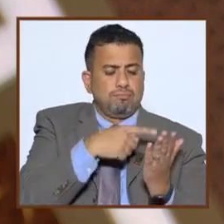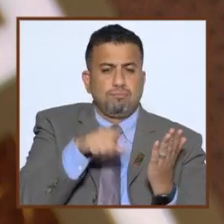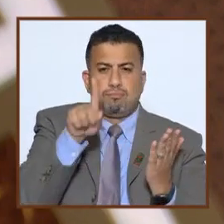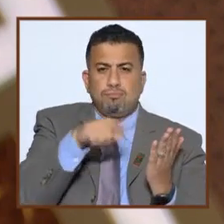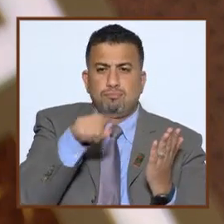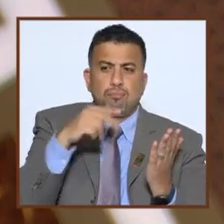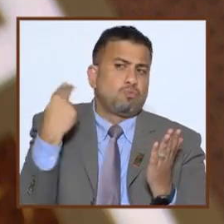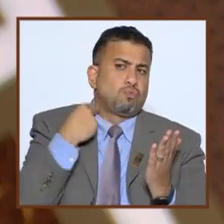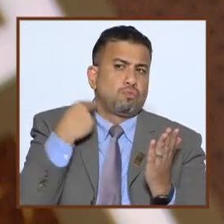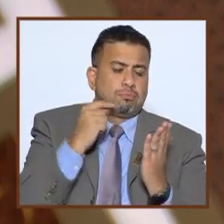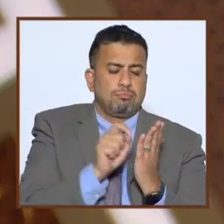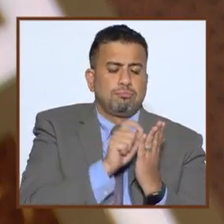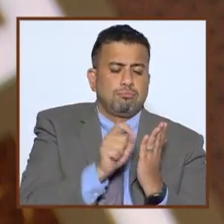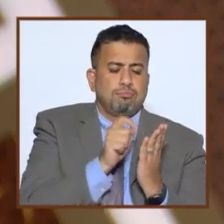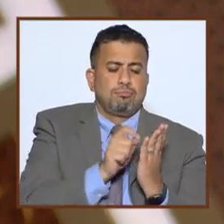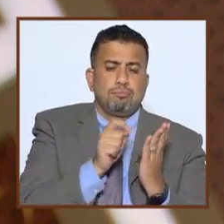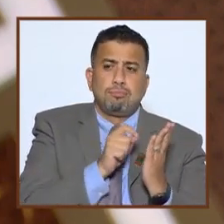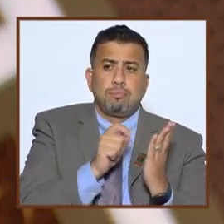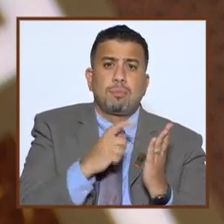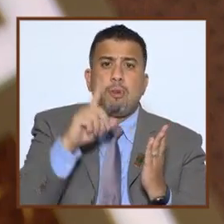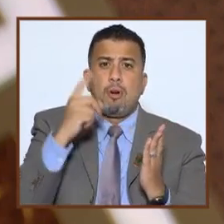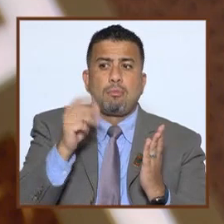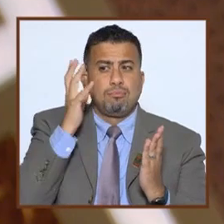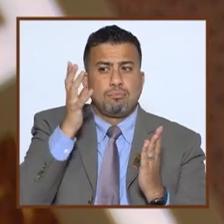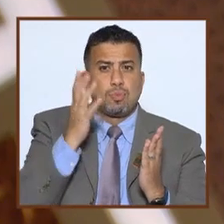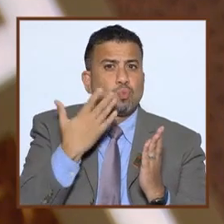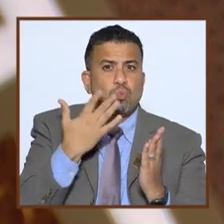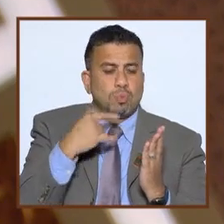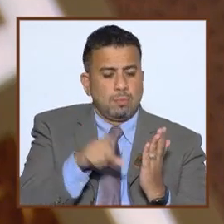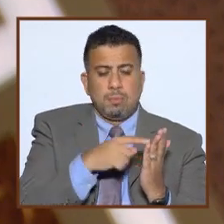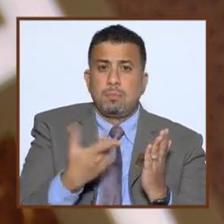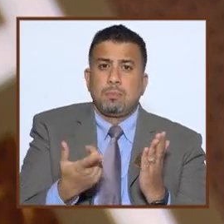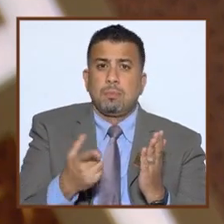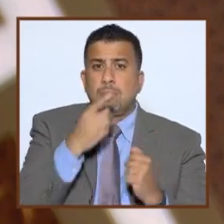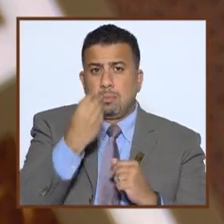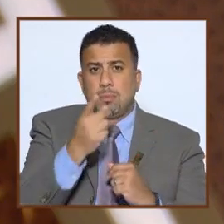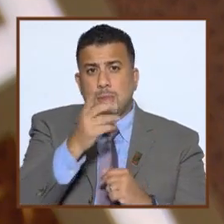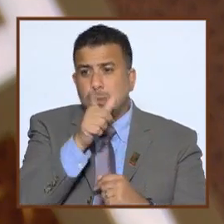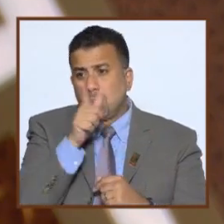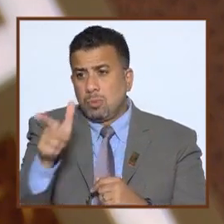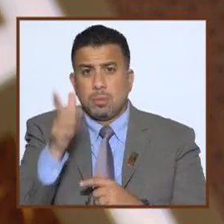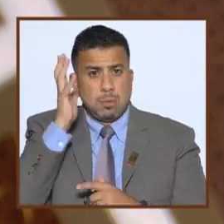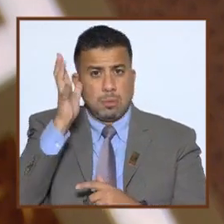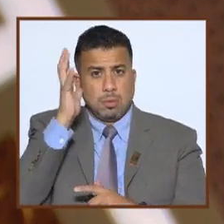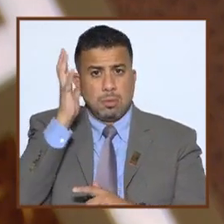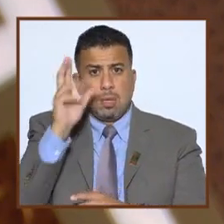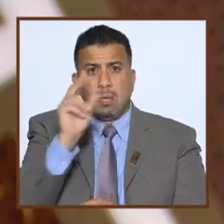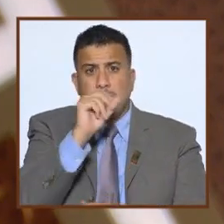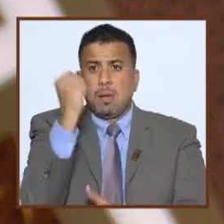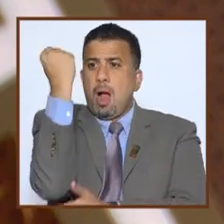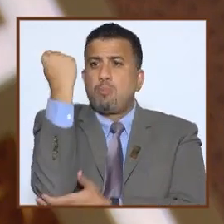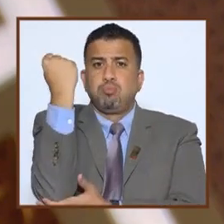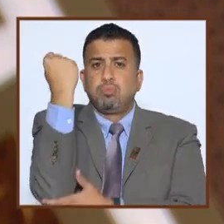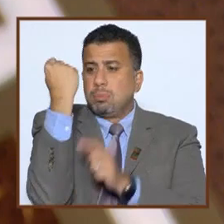ترك الواجبات او فعل المحرمات الامر الاخر بالنسبه الى الصلاه عمود الاسلام الصلاه هي العمود